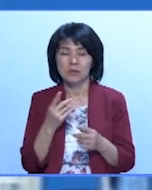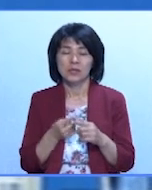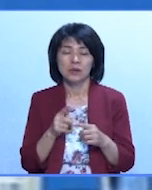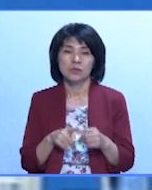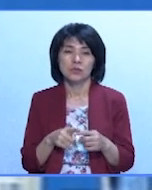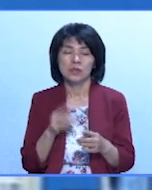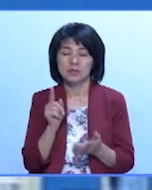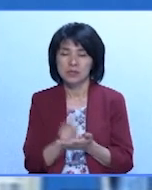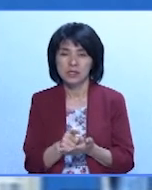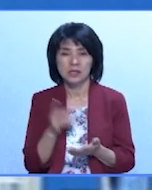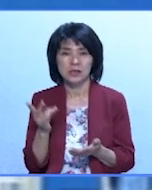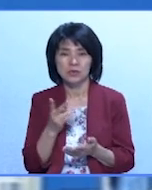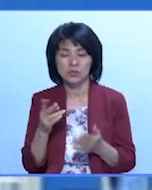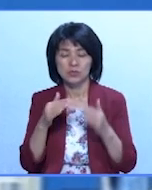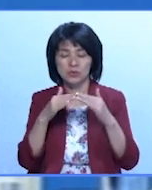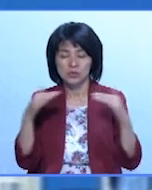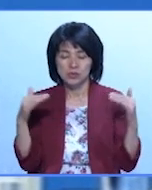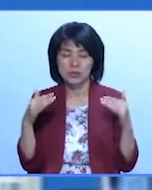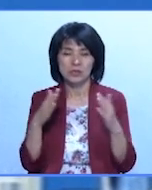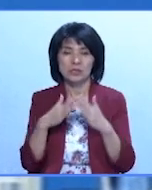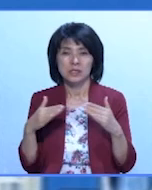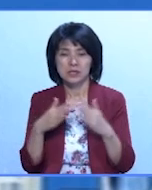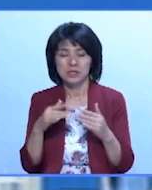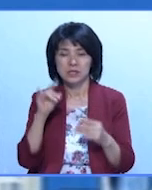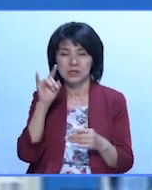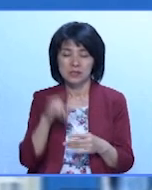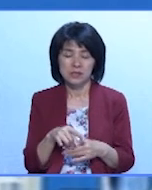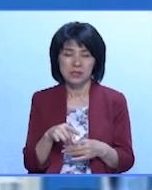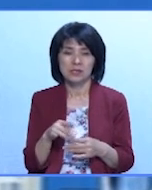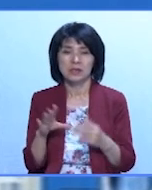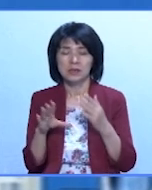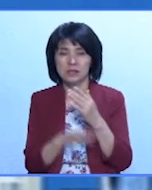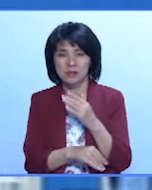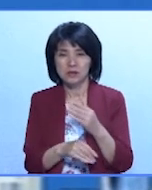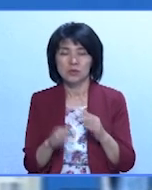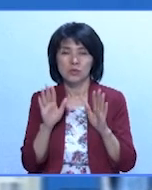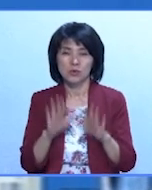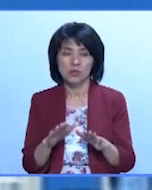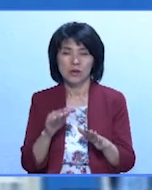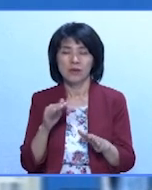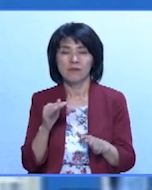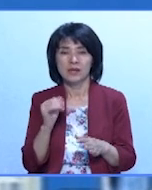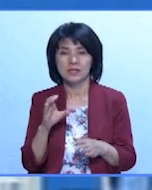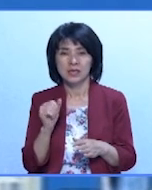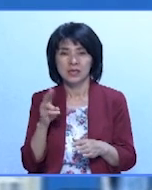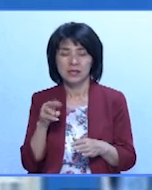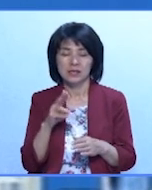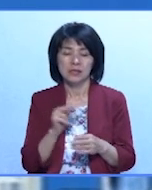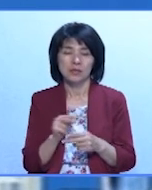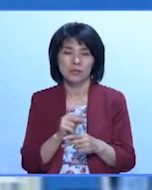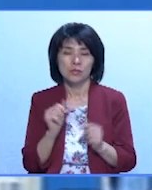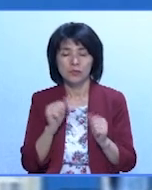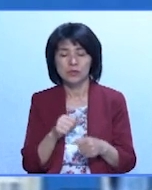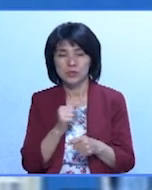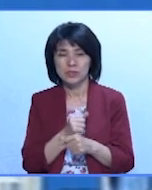біріншіден міндетті түрде төбені, су құбырларын, әйнектерін жөндеткен кейін ғана фасадты жөндеуге болады. Осы